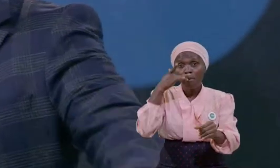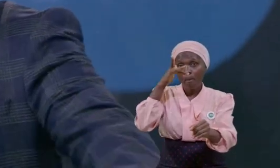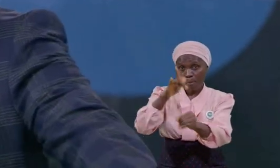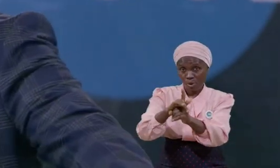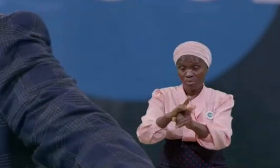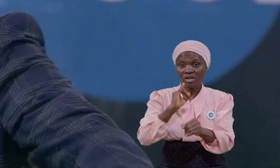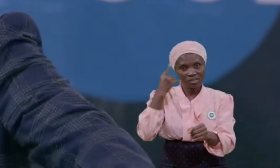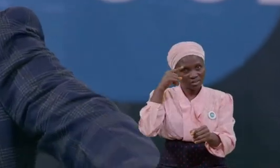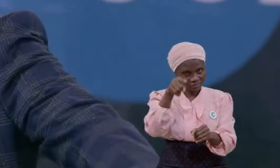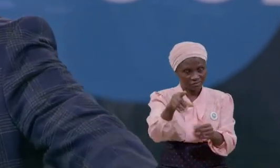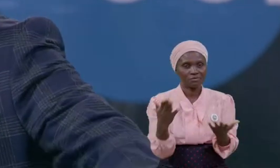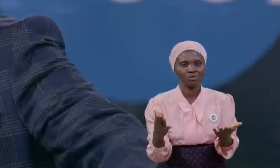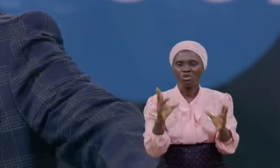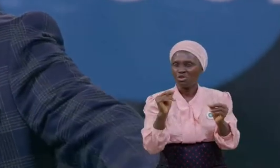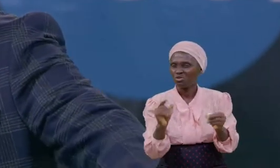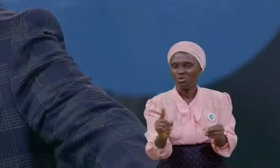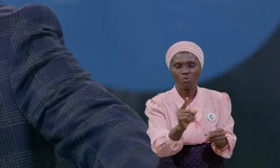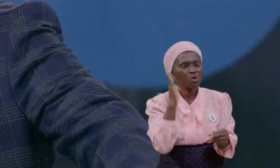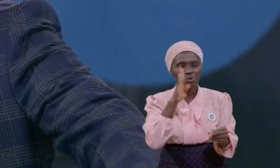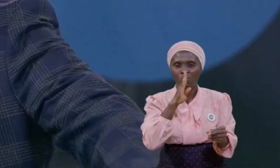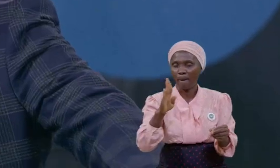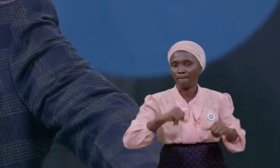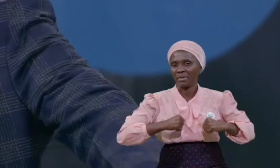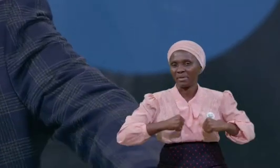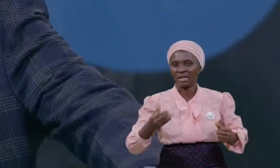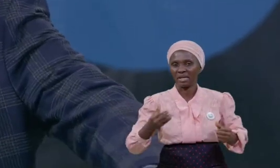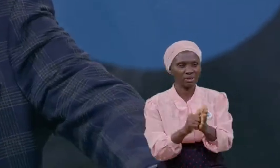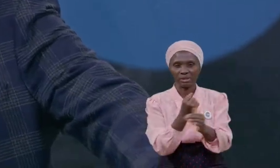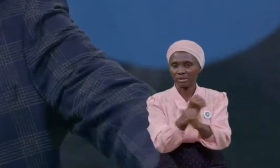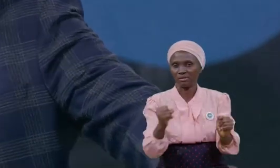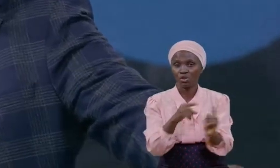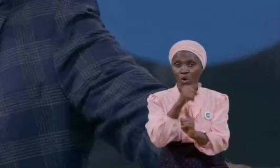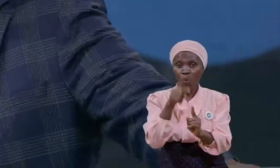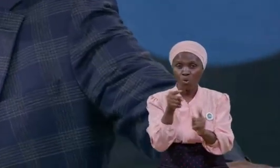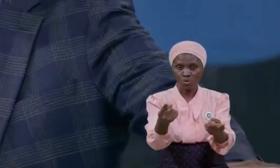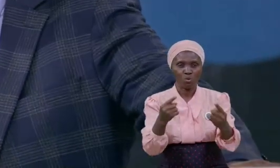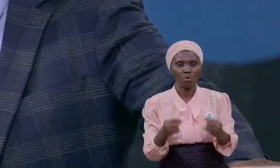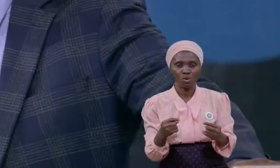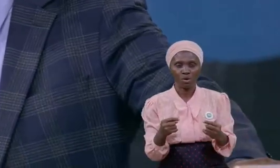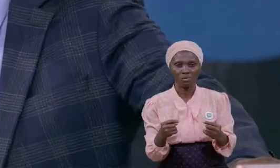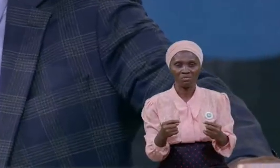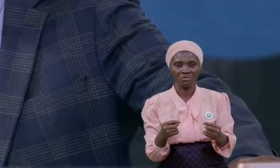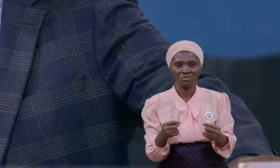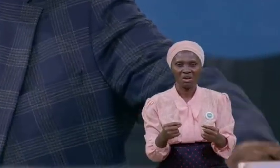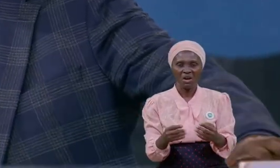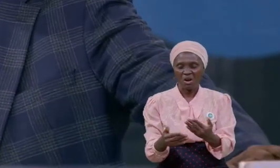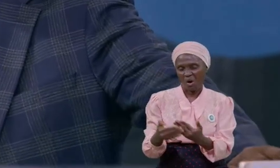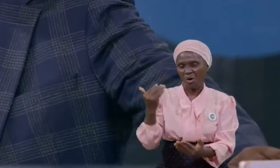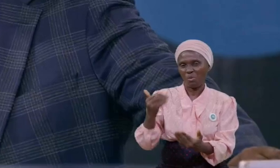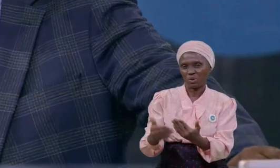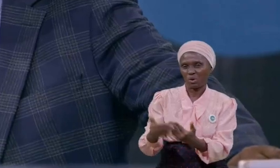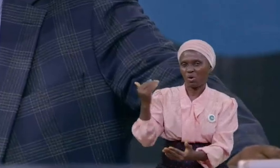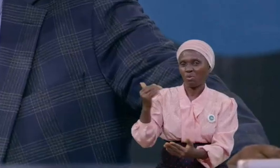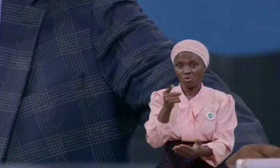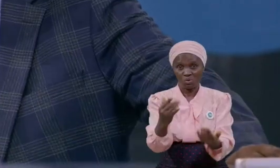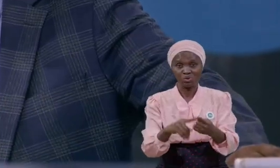ne sera privé de ce salut quand vous venez. Vous voulez cesser d'être presque un chrétien. Vous voulez être un véritable chrétien. Un chrétien